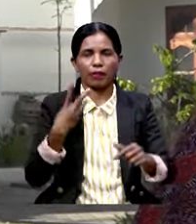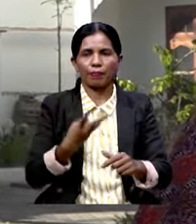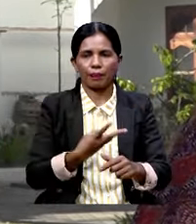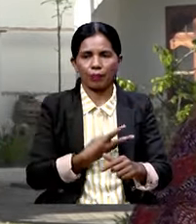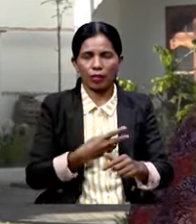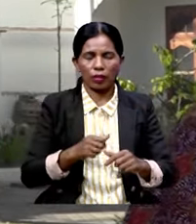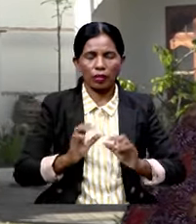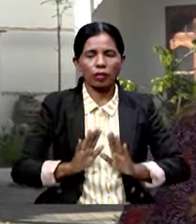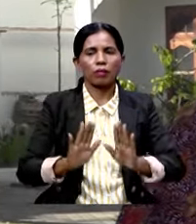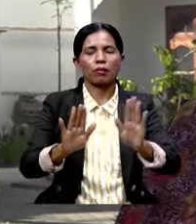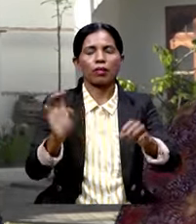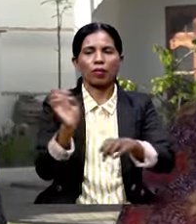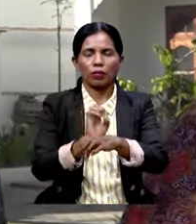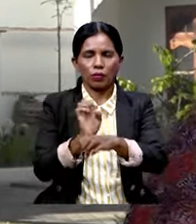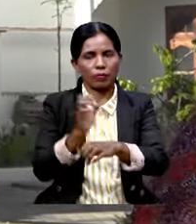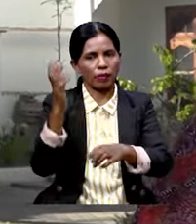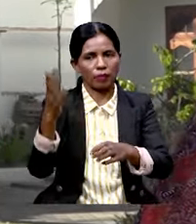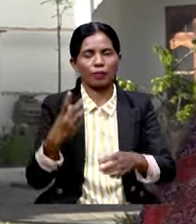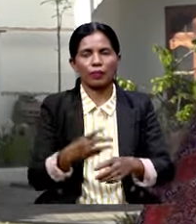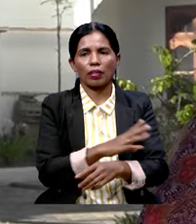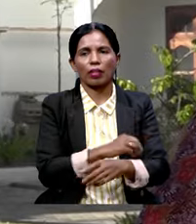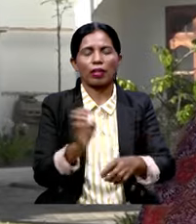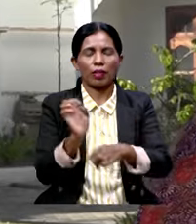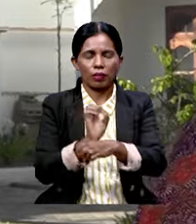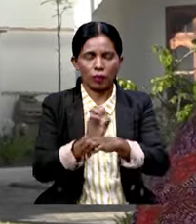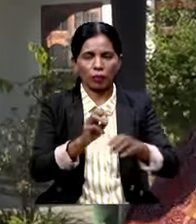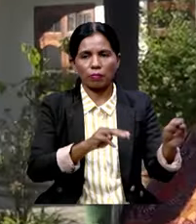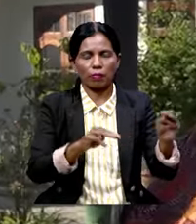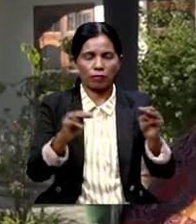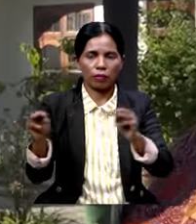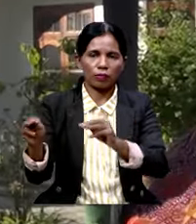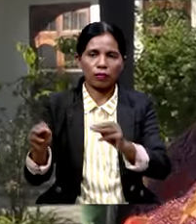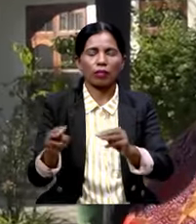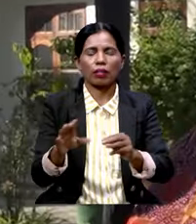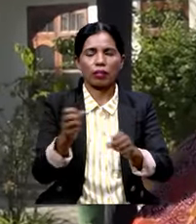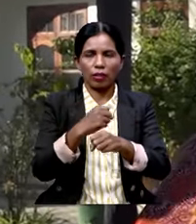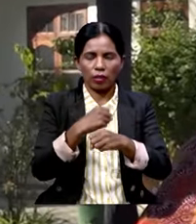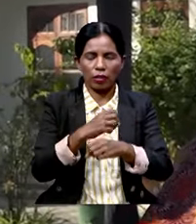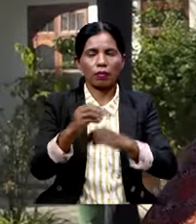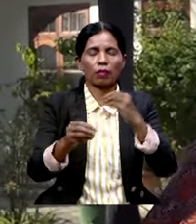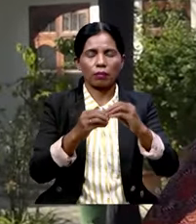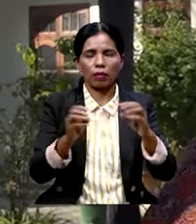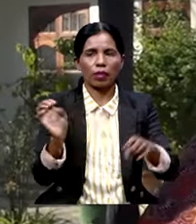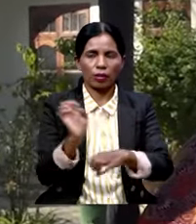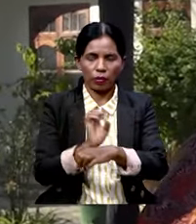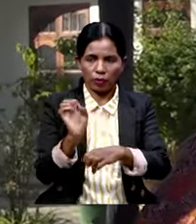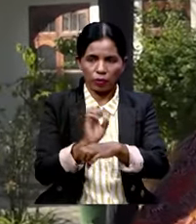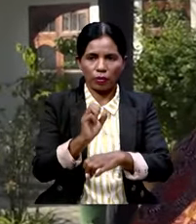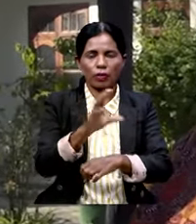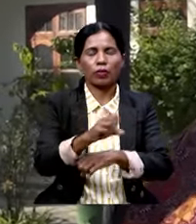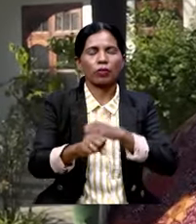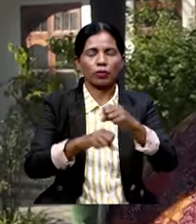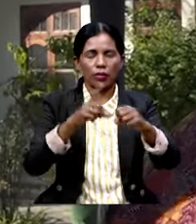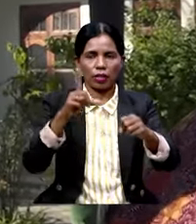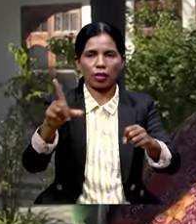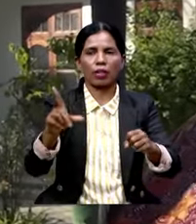dorong menggerakkan ekonomi di sana karena kalau ekonomi bergerak nanti semua bergerak khususnya untuk ekonomi ya ekonomi dan sosial budaya para